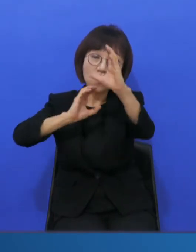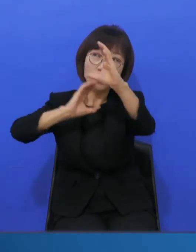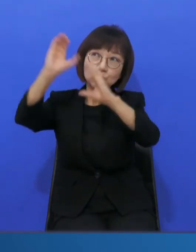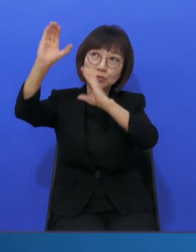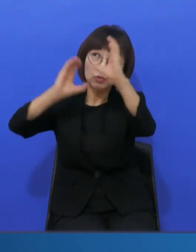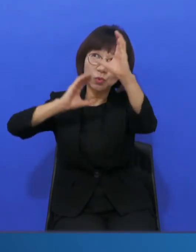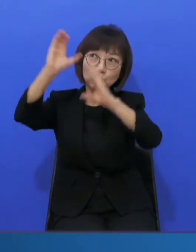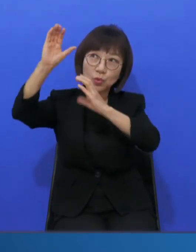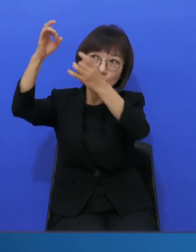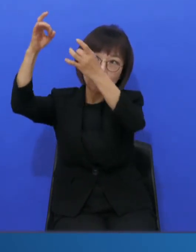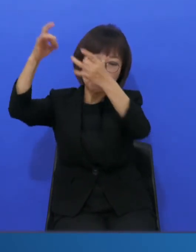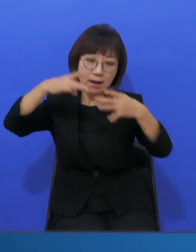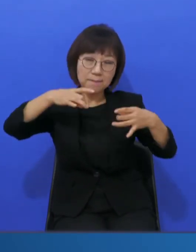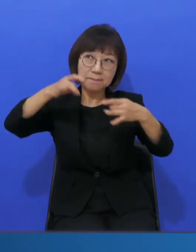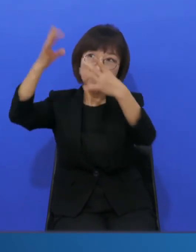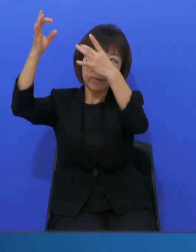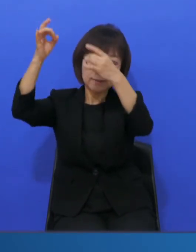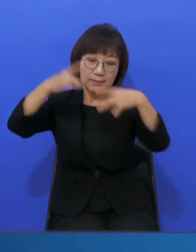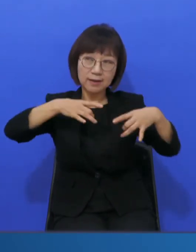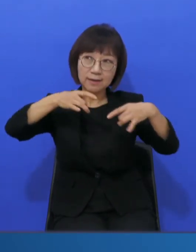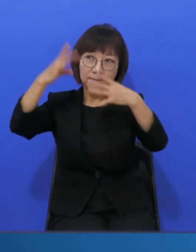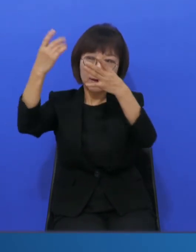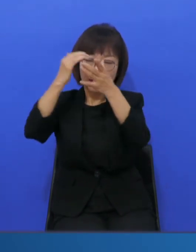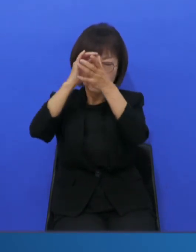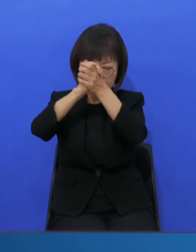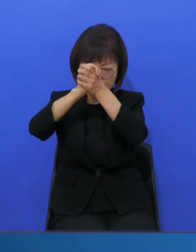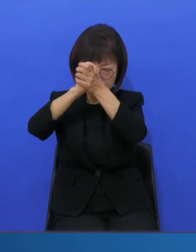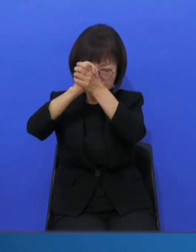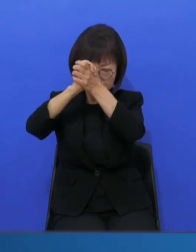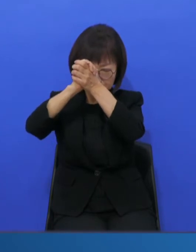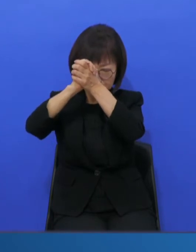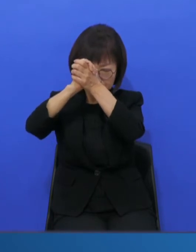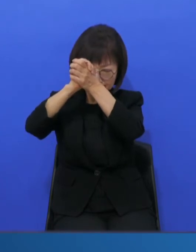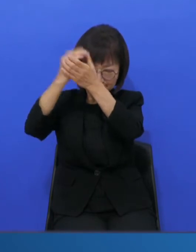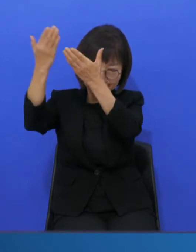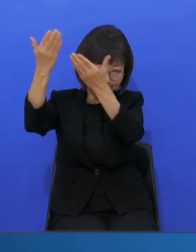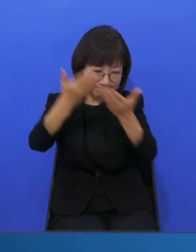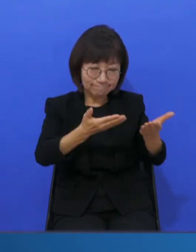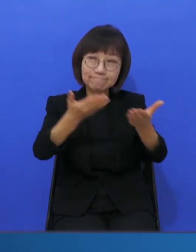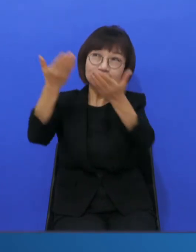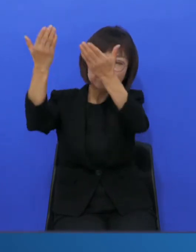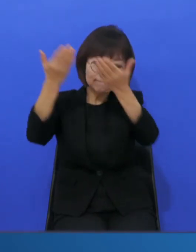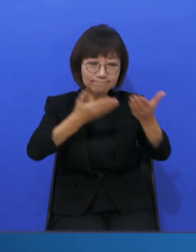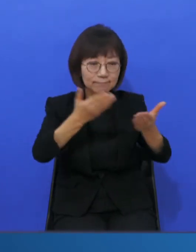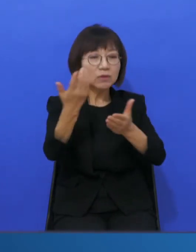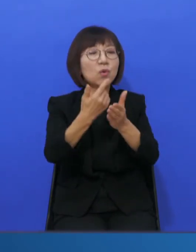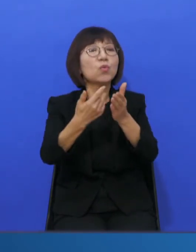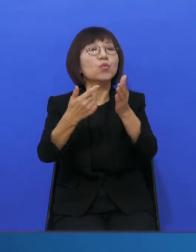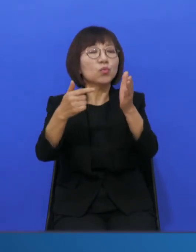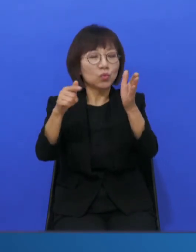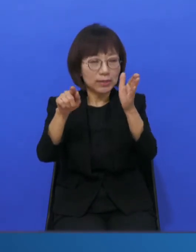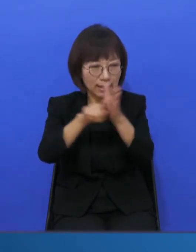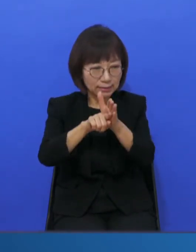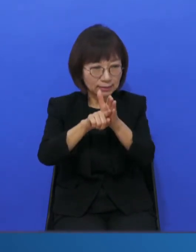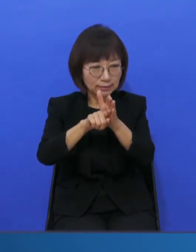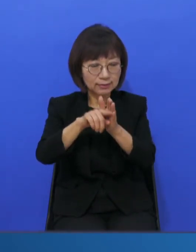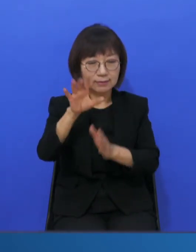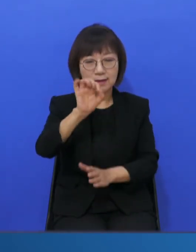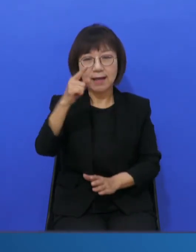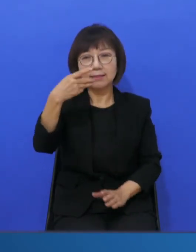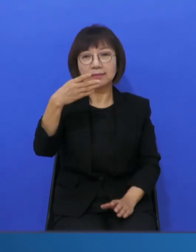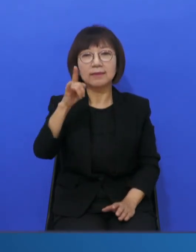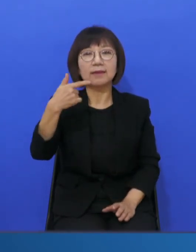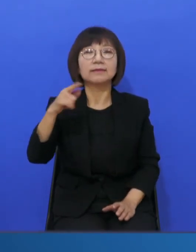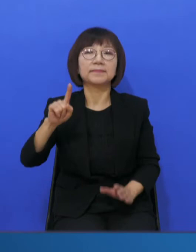안테나 필요한 겁니다. And we need an antenna that communicates and connects all the powers of the throne of heaven in the settings that God gives. 꼭 기억해야 됩니다.